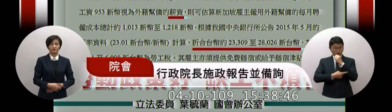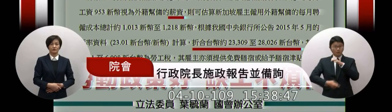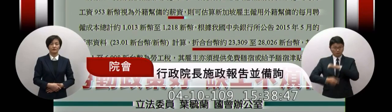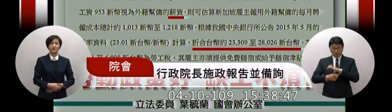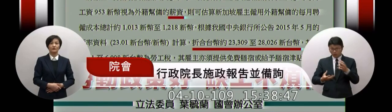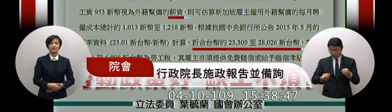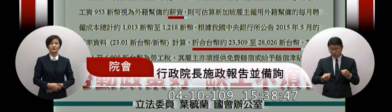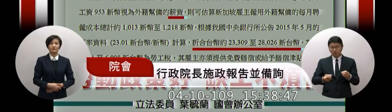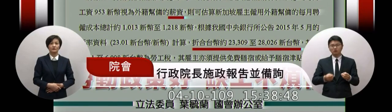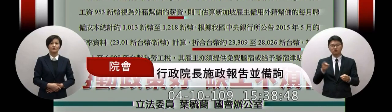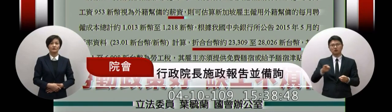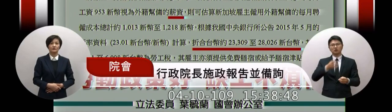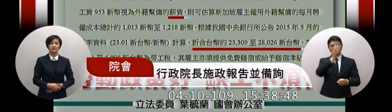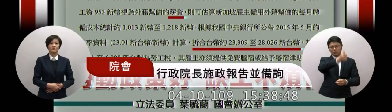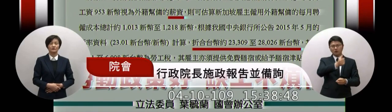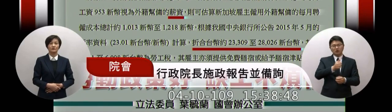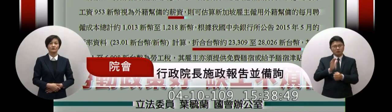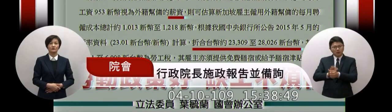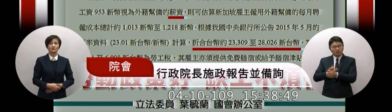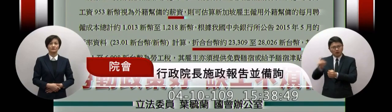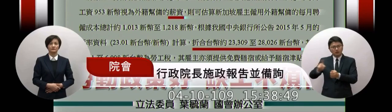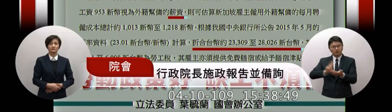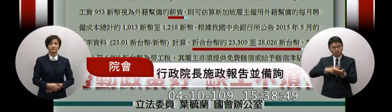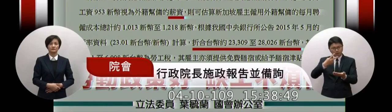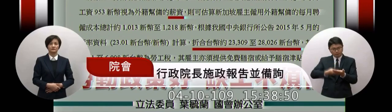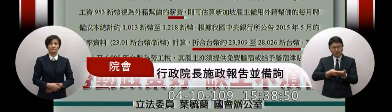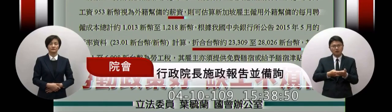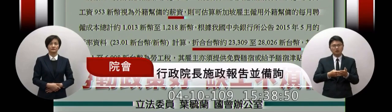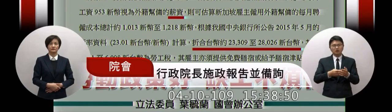可以不断的在帮你更新哈，一直